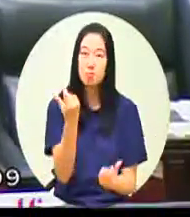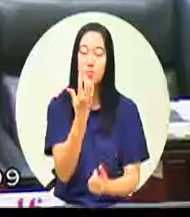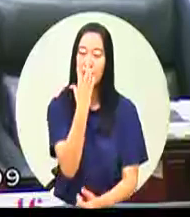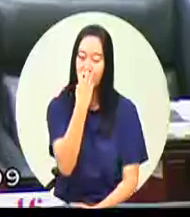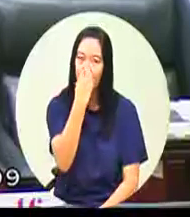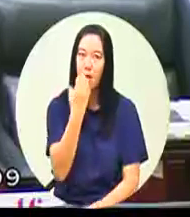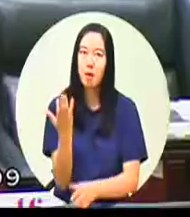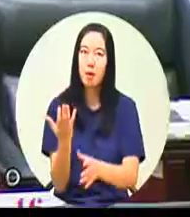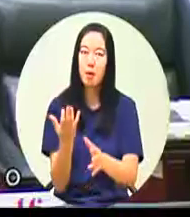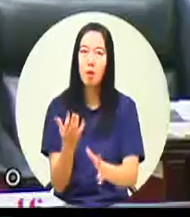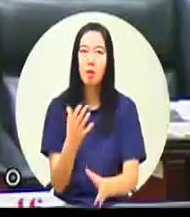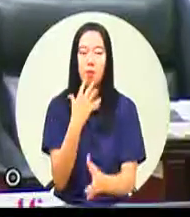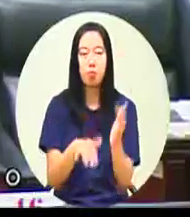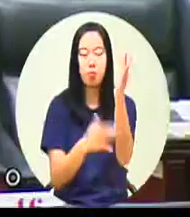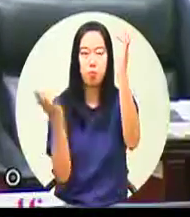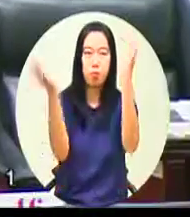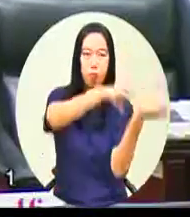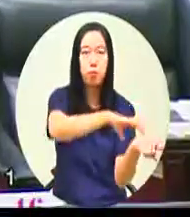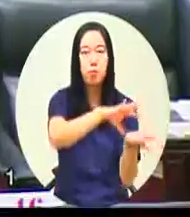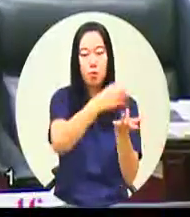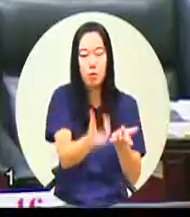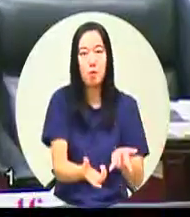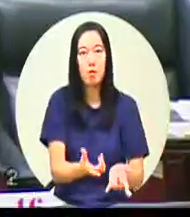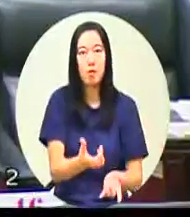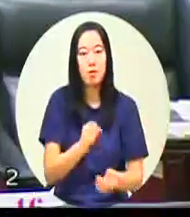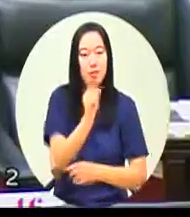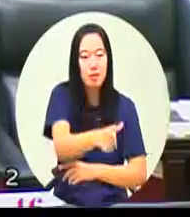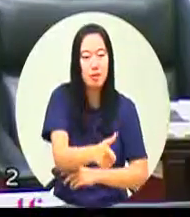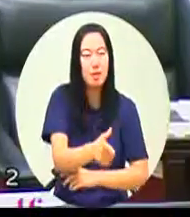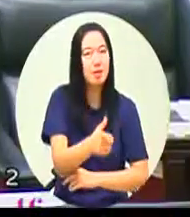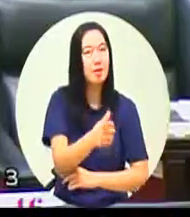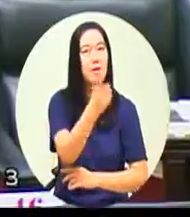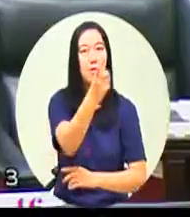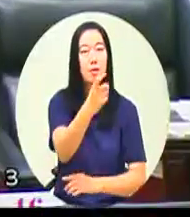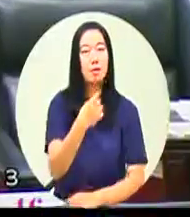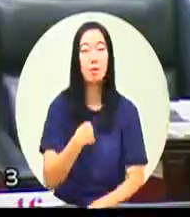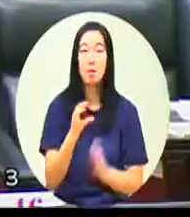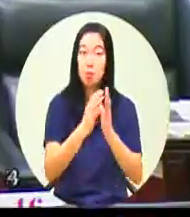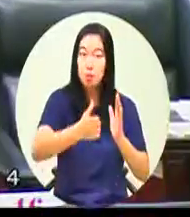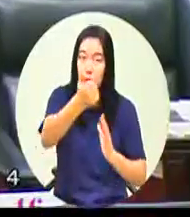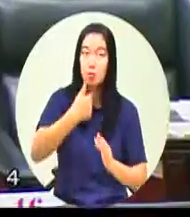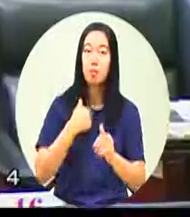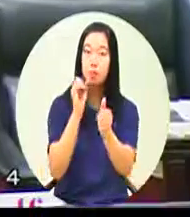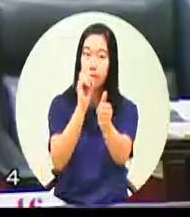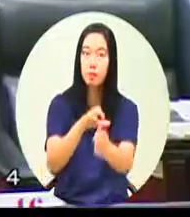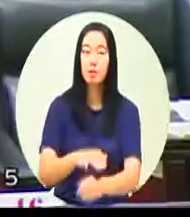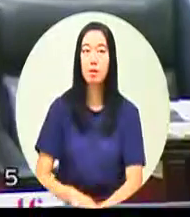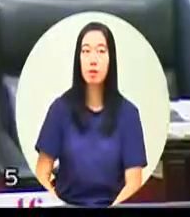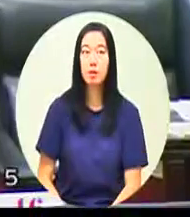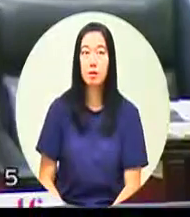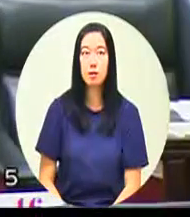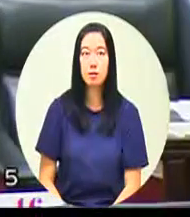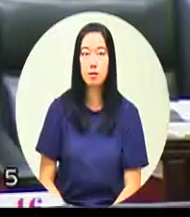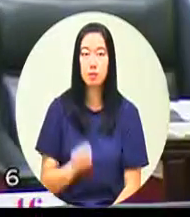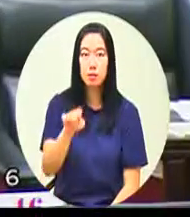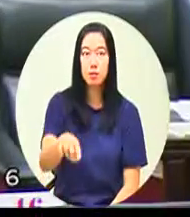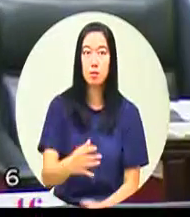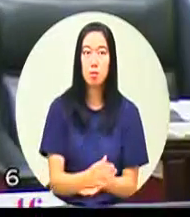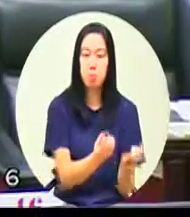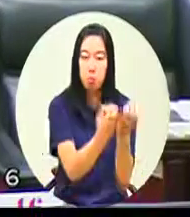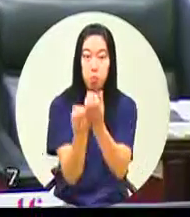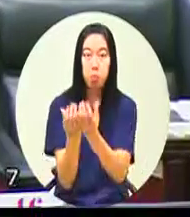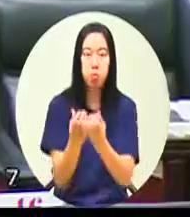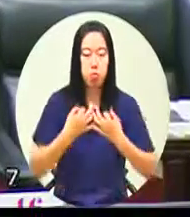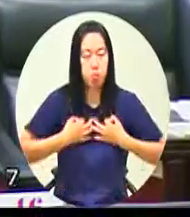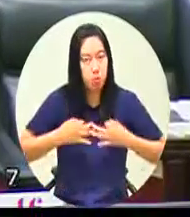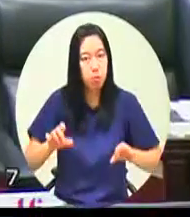过嘛有气，迄人也无爱啊，啊，我相信是毋是咱局长这边吼，针对着咱这个。再顺的补助的办法，